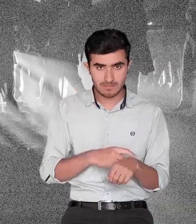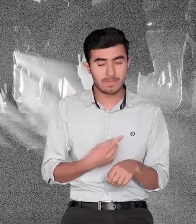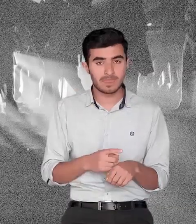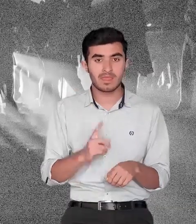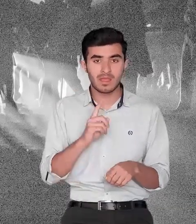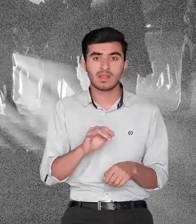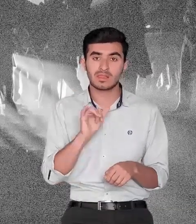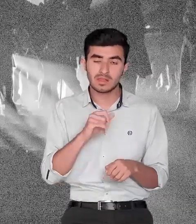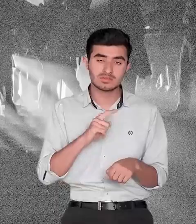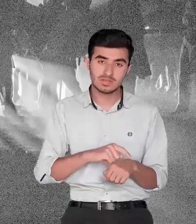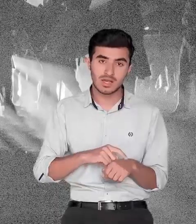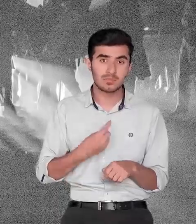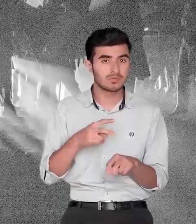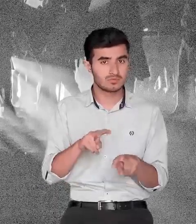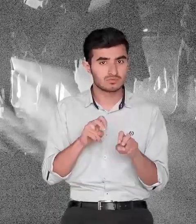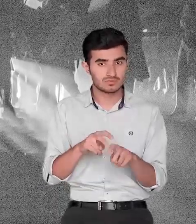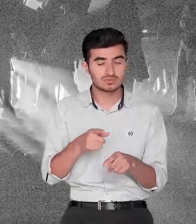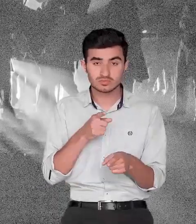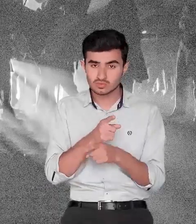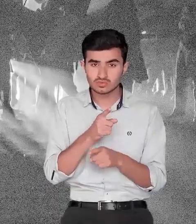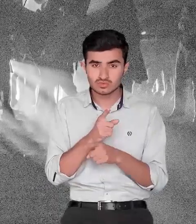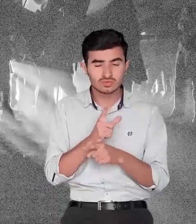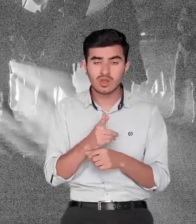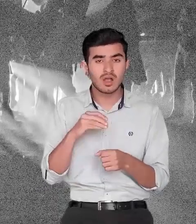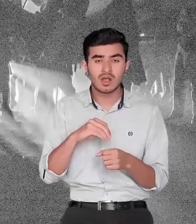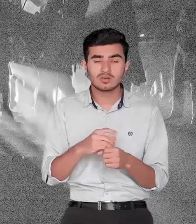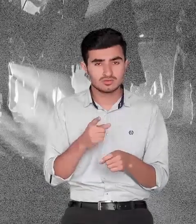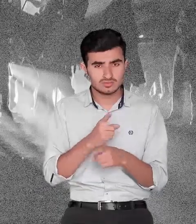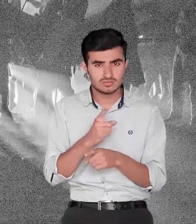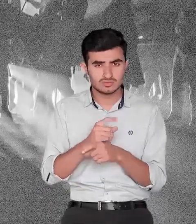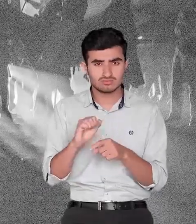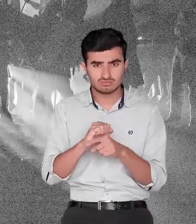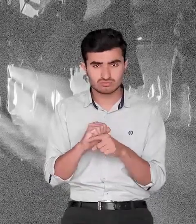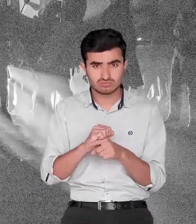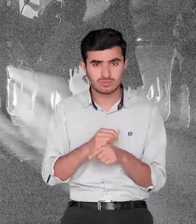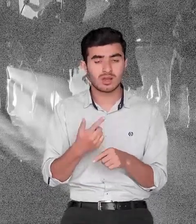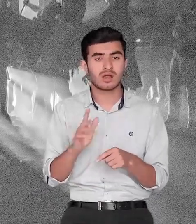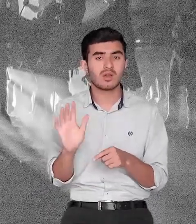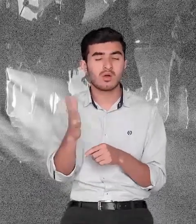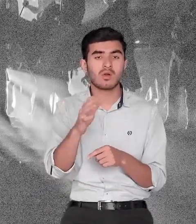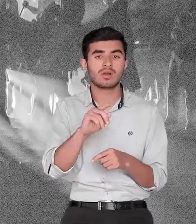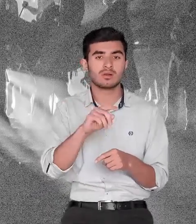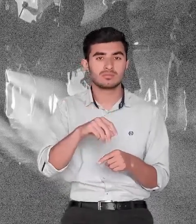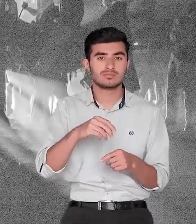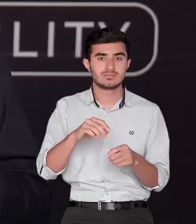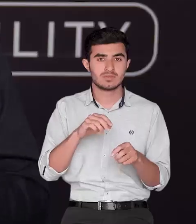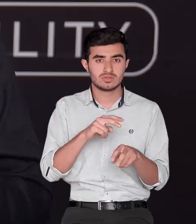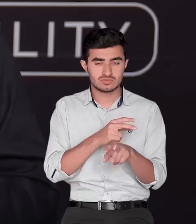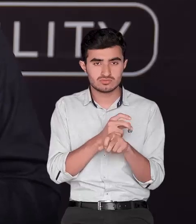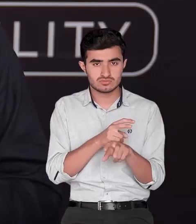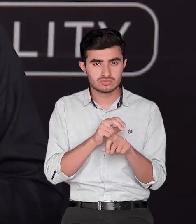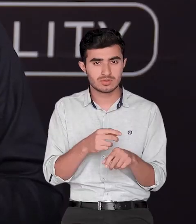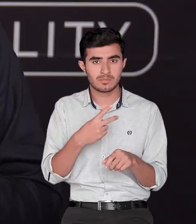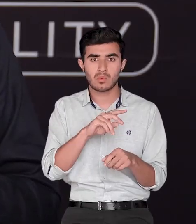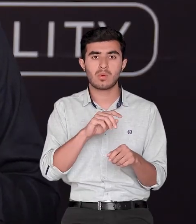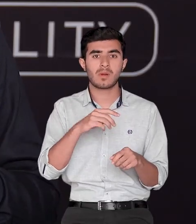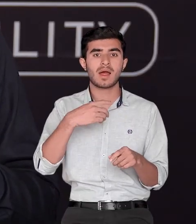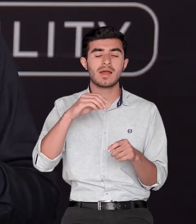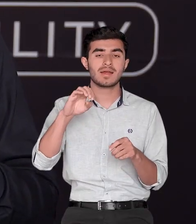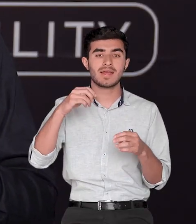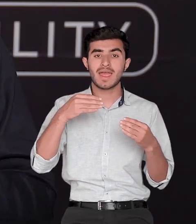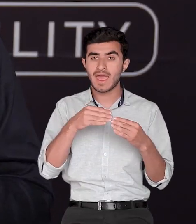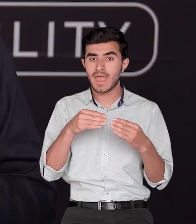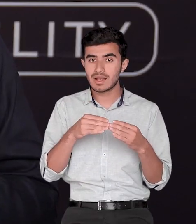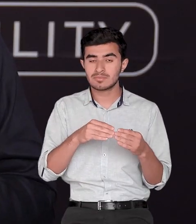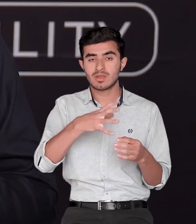हम इसकी जो हिस्ट्री लेते हैं वो ये है कि प्री पार्टीशन या बहुत बैक जब जंगें घोड़ों पे होती थी और इस तरह, तो